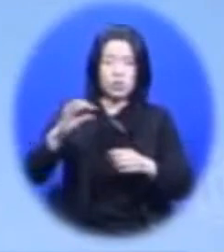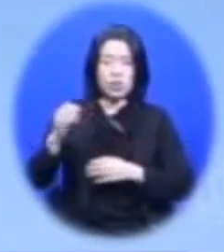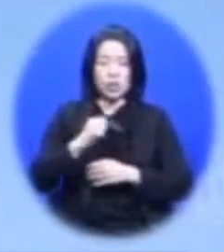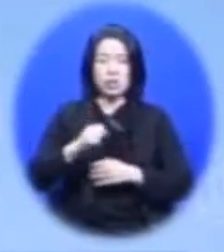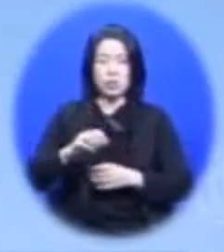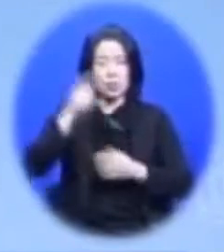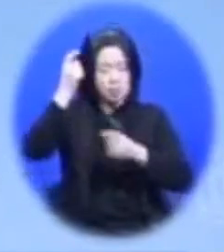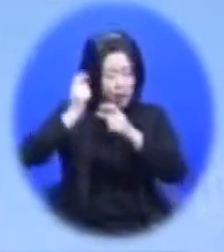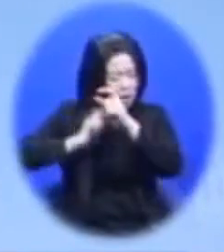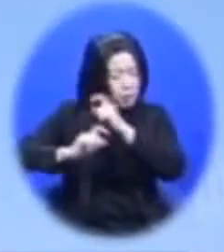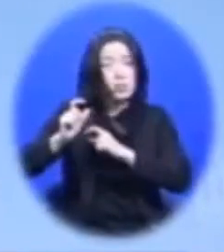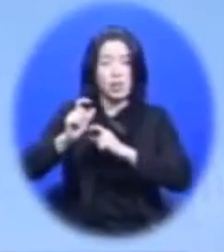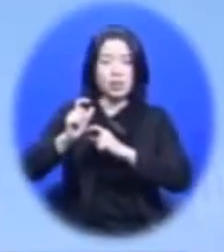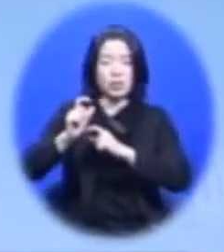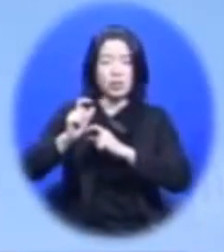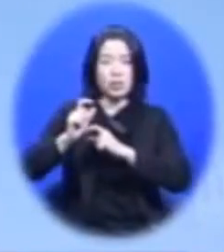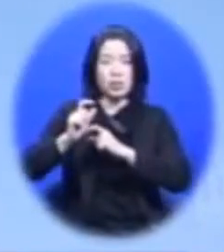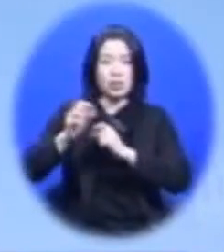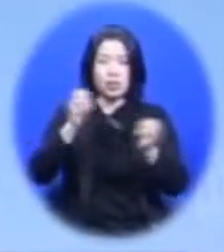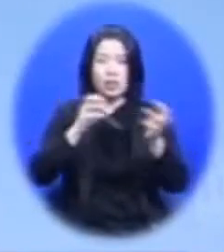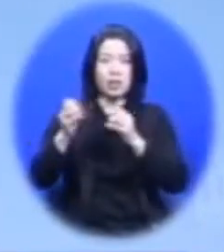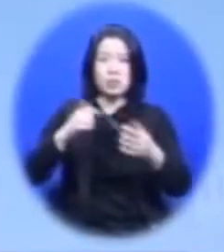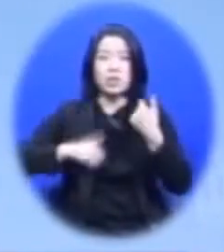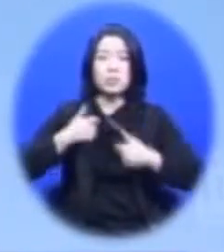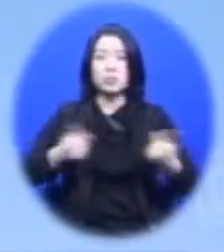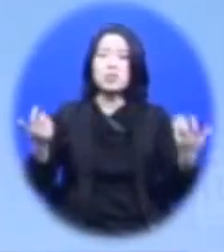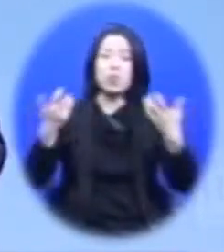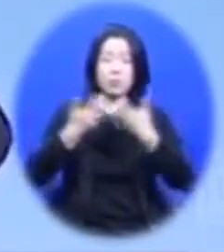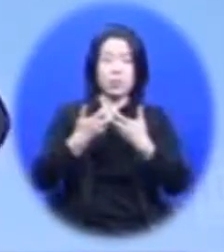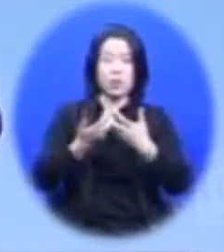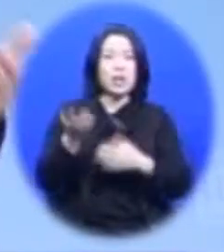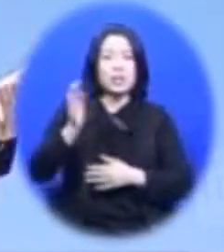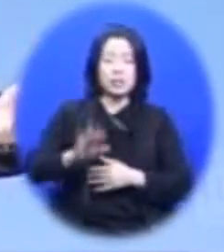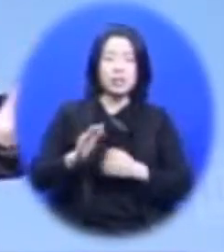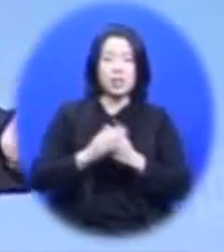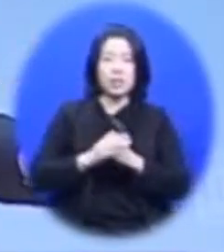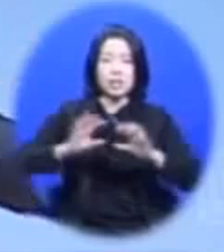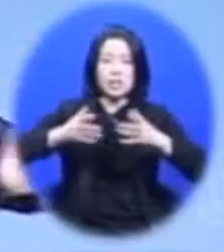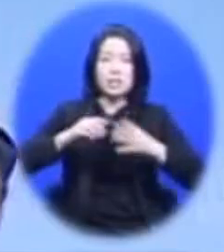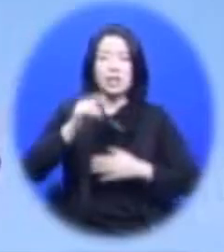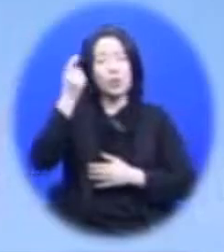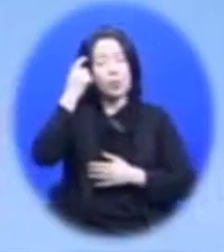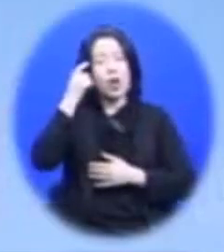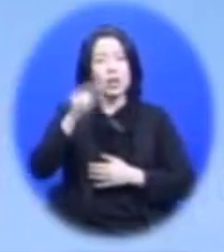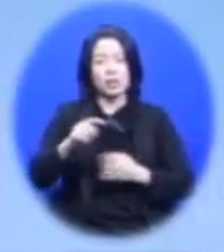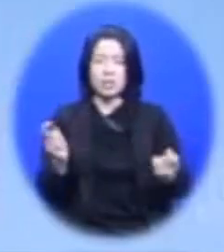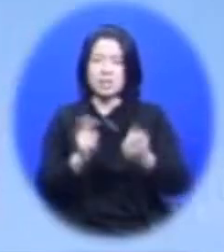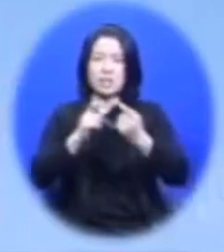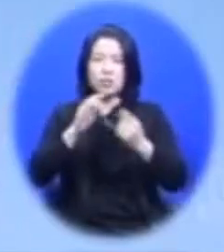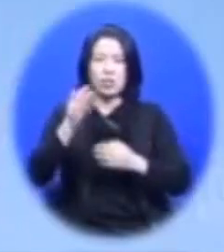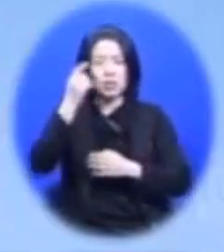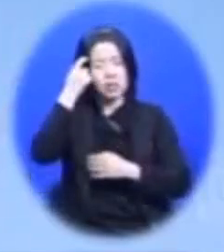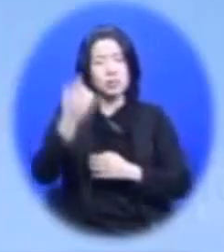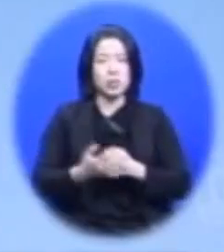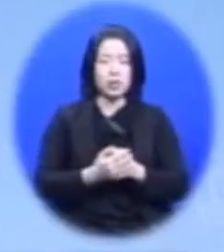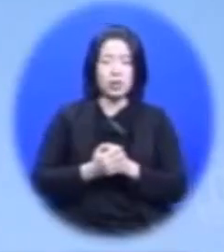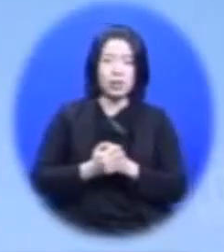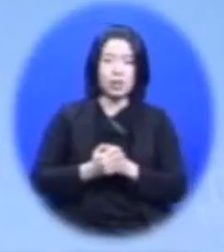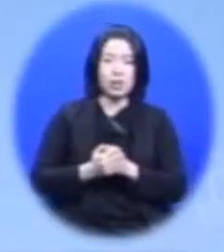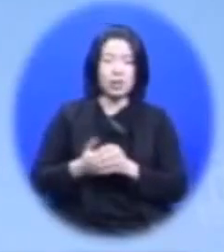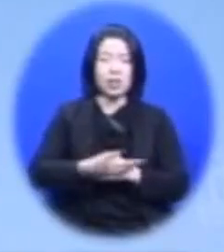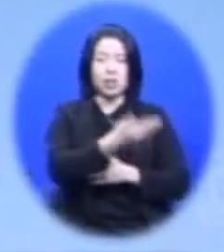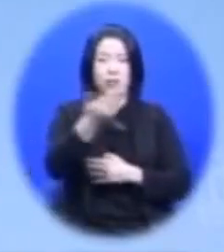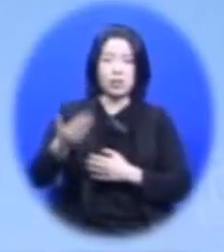새워 이야기하면 기쁨이 넘치게 되는 거죠. 그런데 세상이 왜 이런 지경이 되었어요?